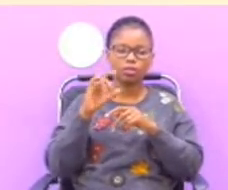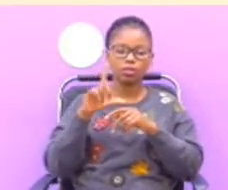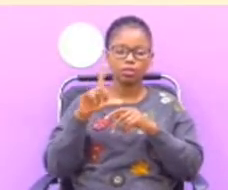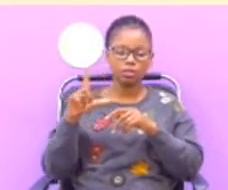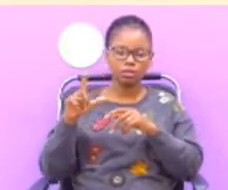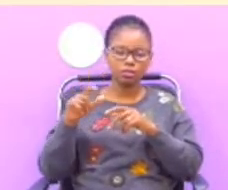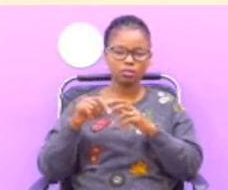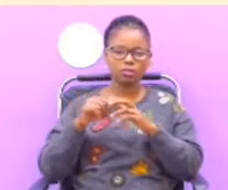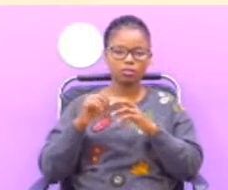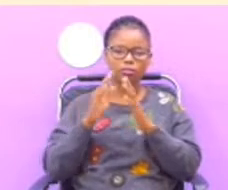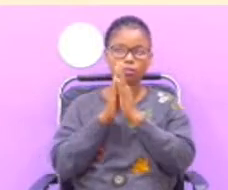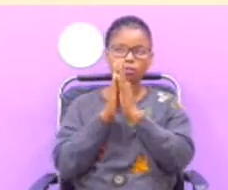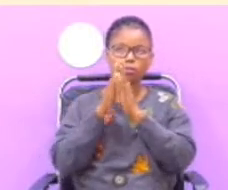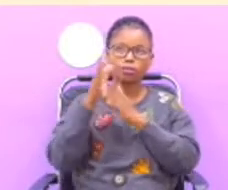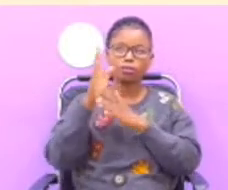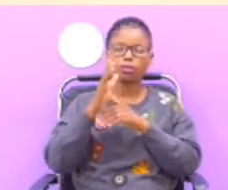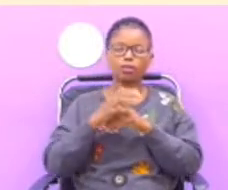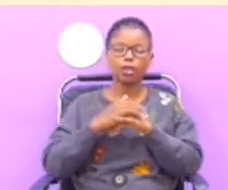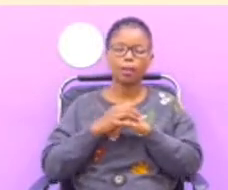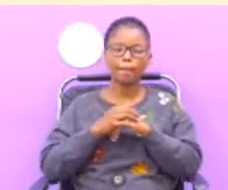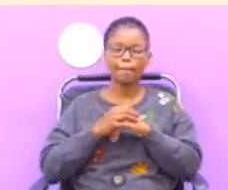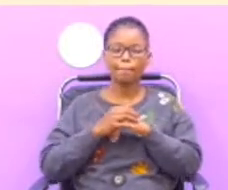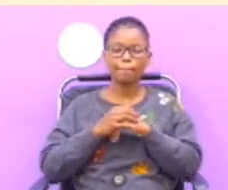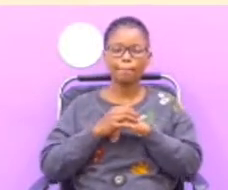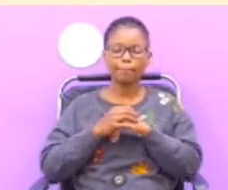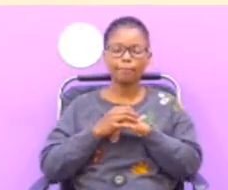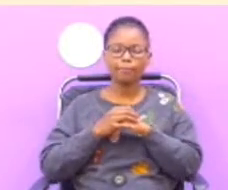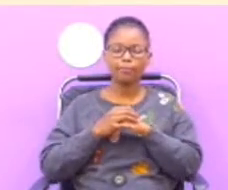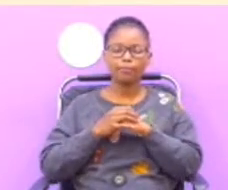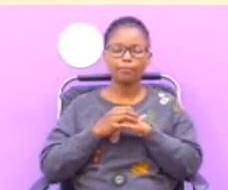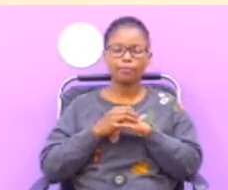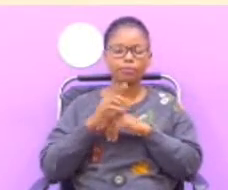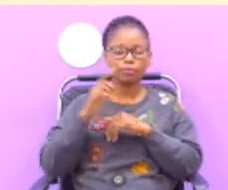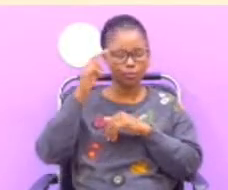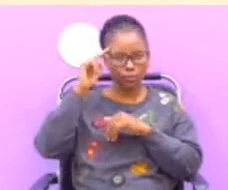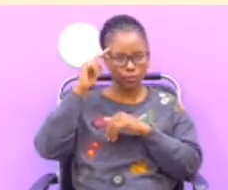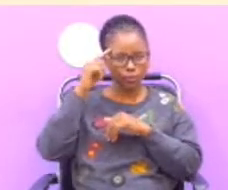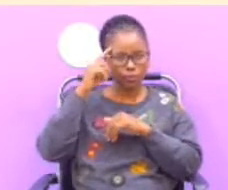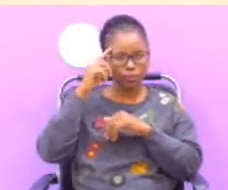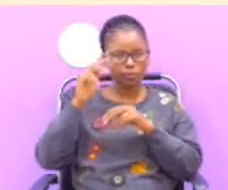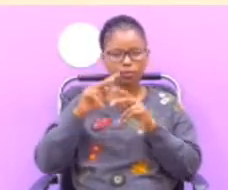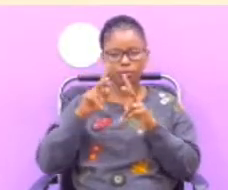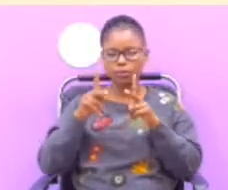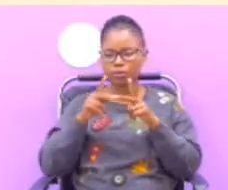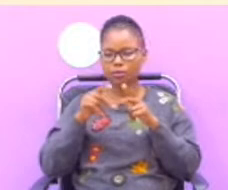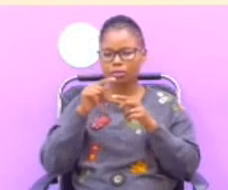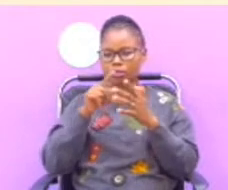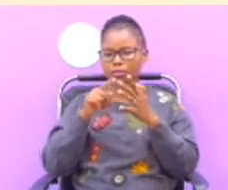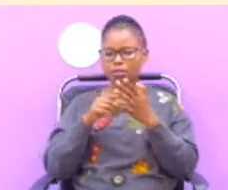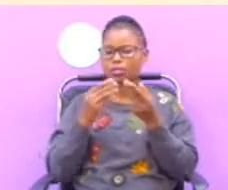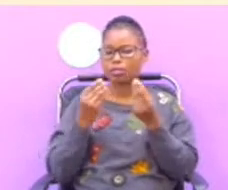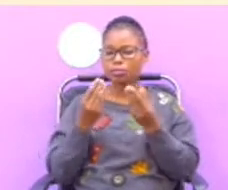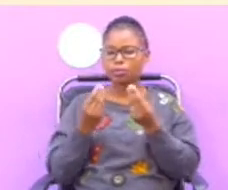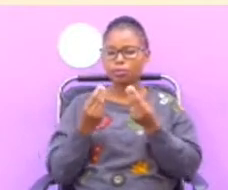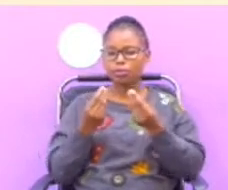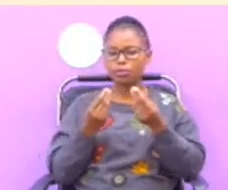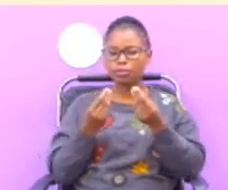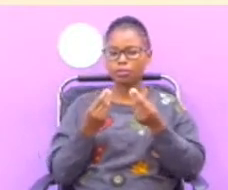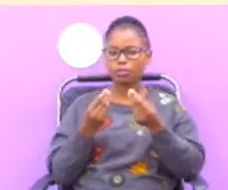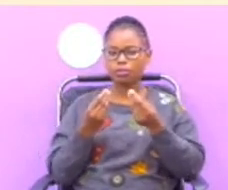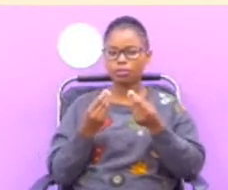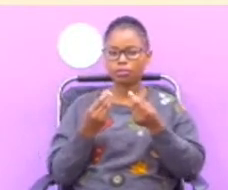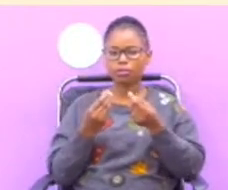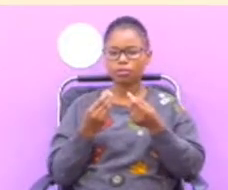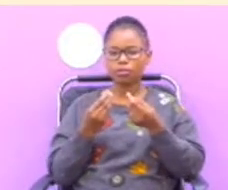Mwadha ni rogo so. Kairesi ya kondo woku wadoa ya mara agwe toko wale kuhudhu. Kasi anase isira hili